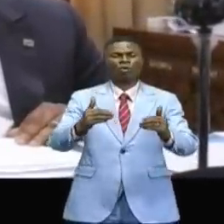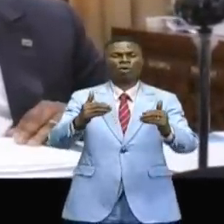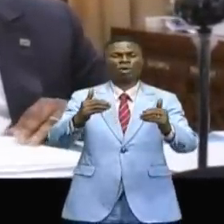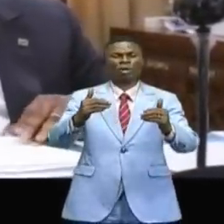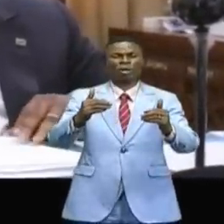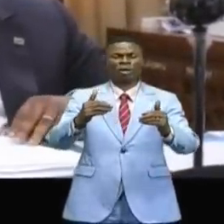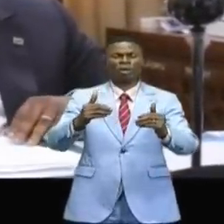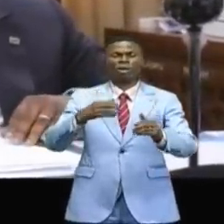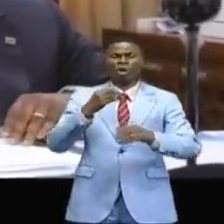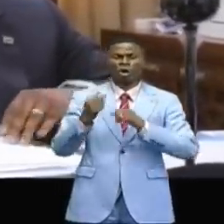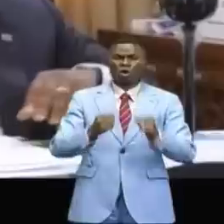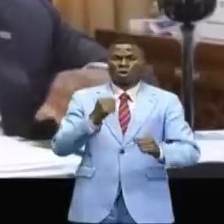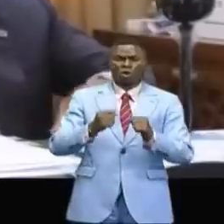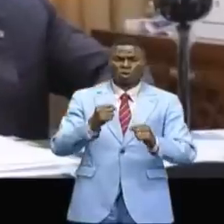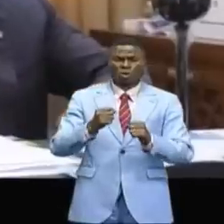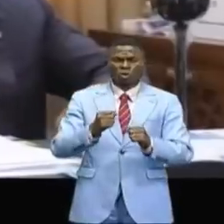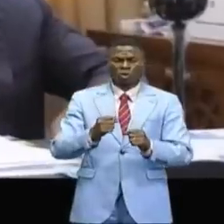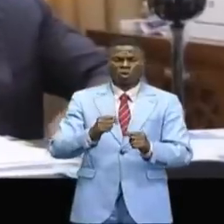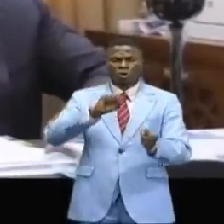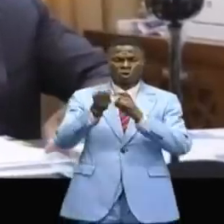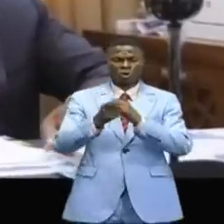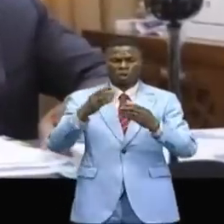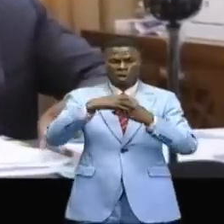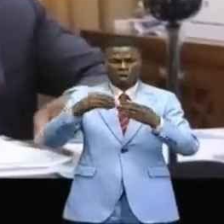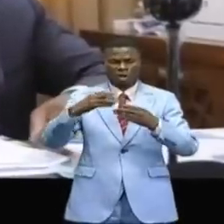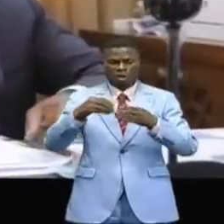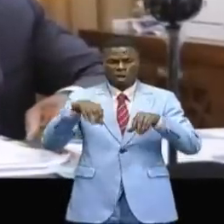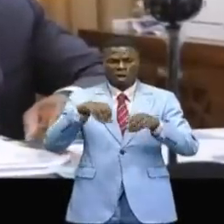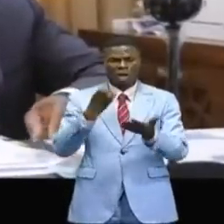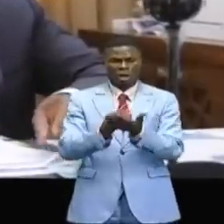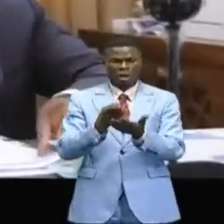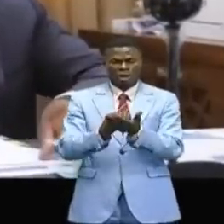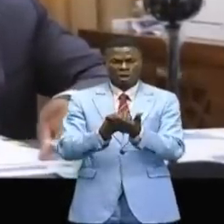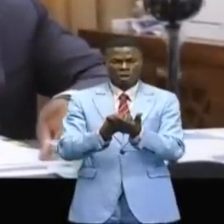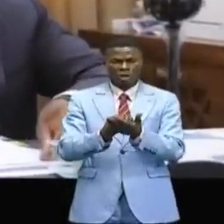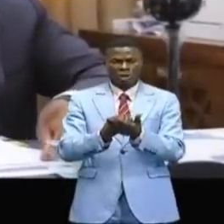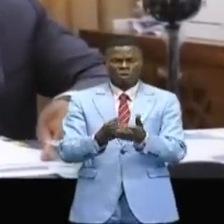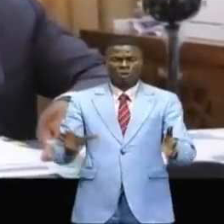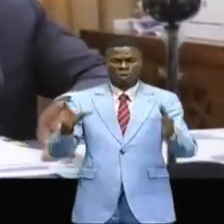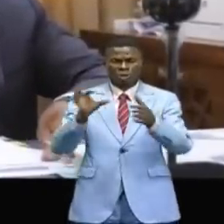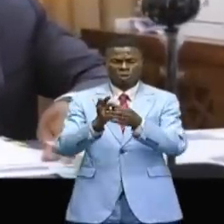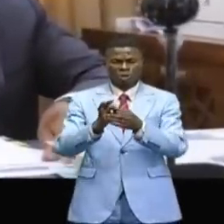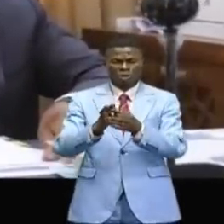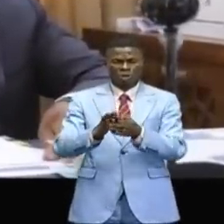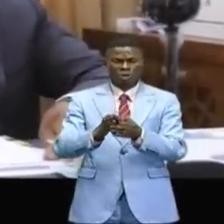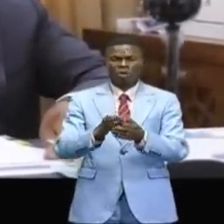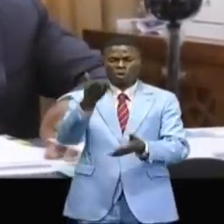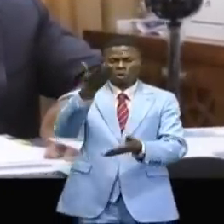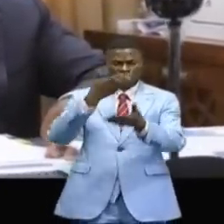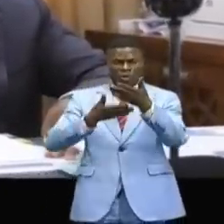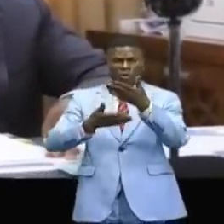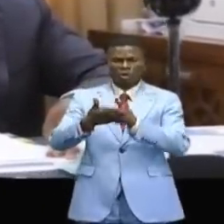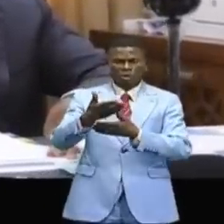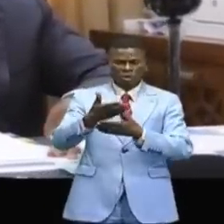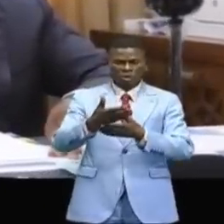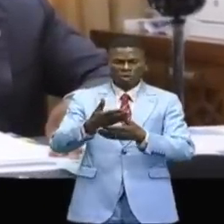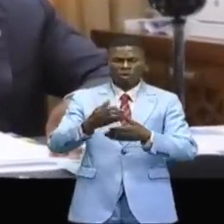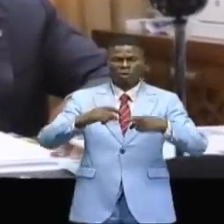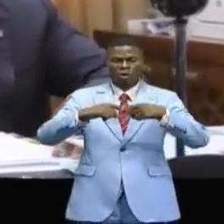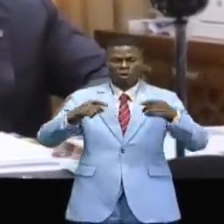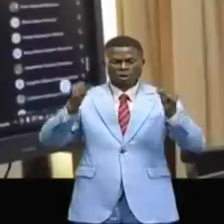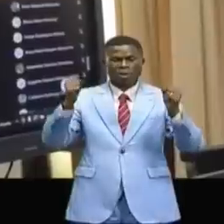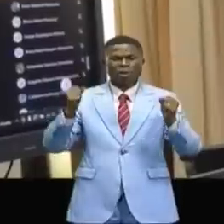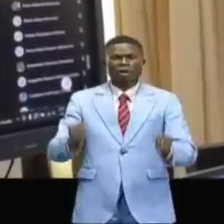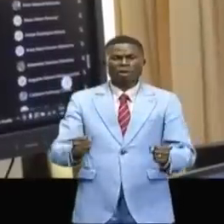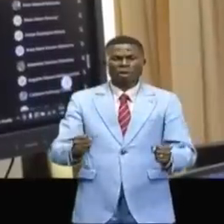à poursuivre ses efforts de dédollarisation de l'économie nationale et de consolidation des réserves de change, des résiliences, de la